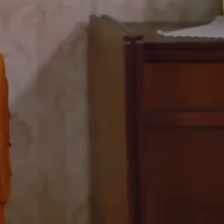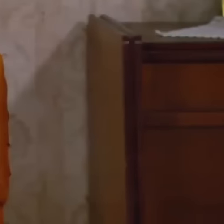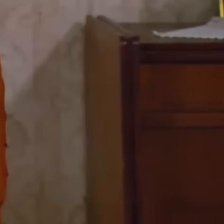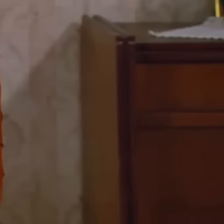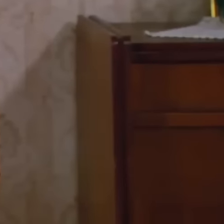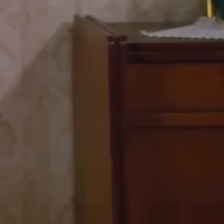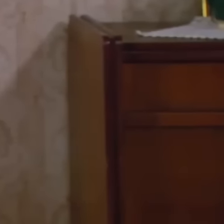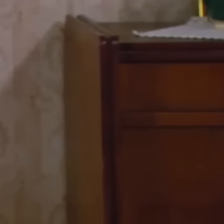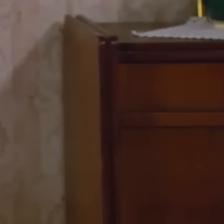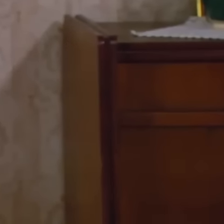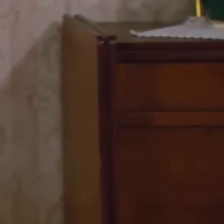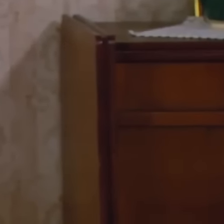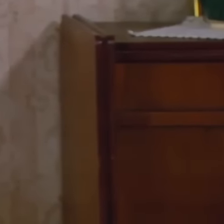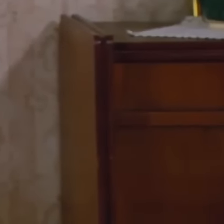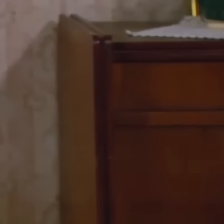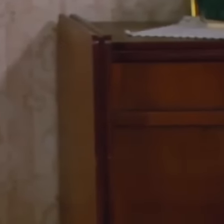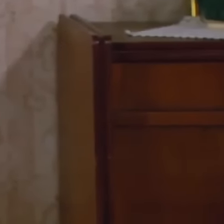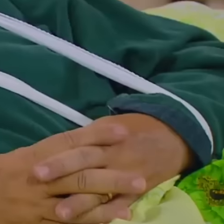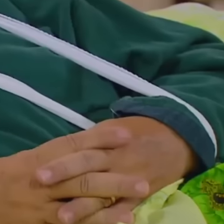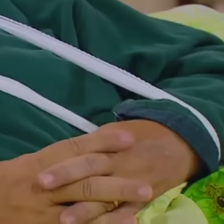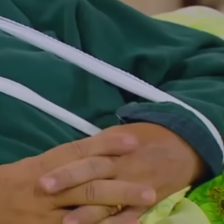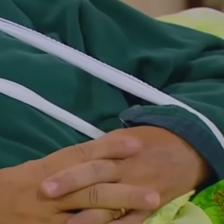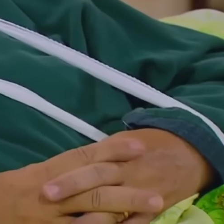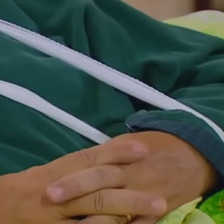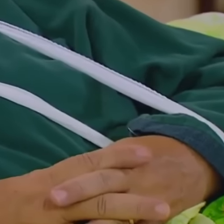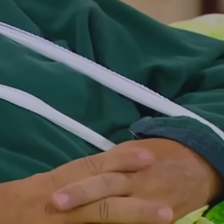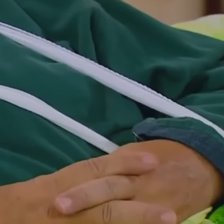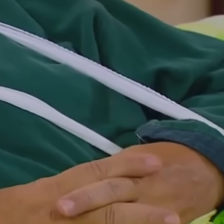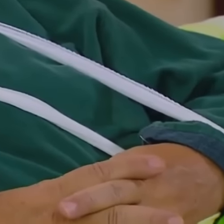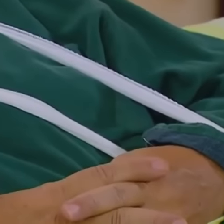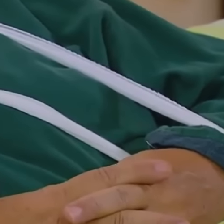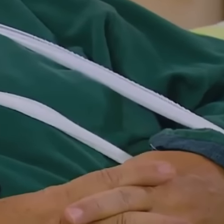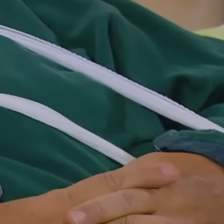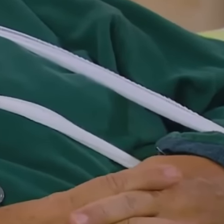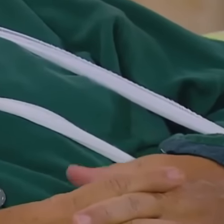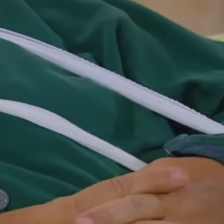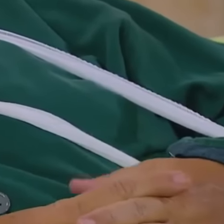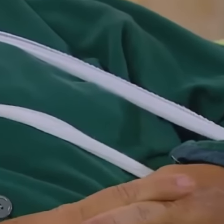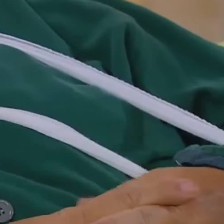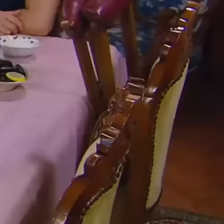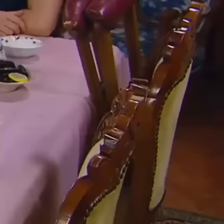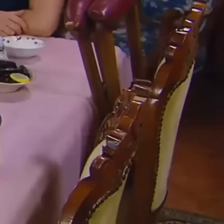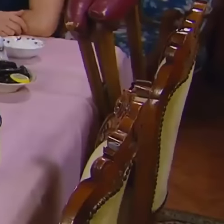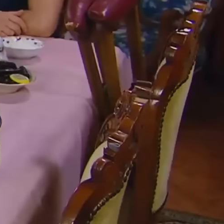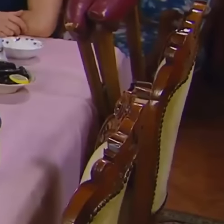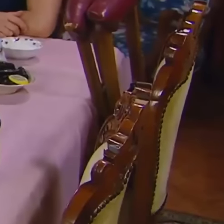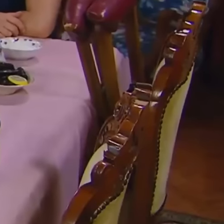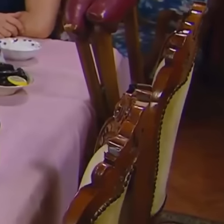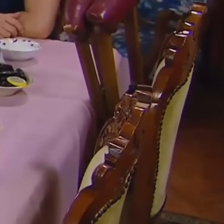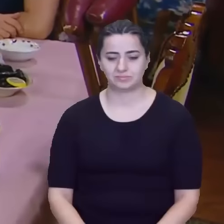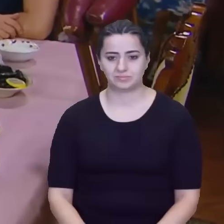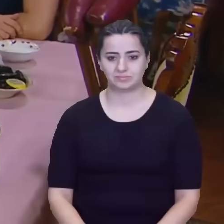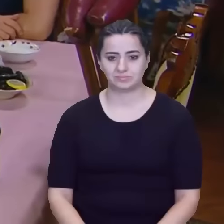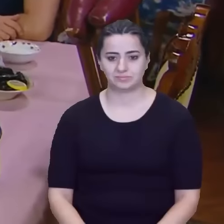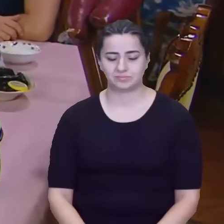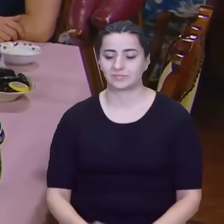dikti. Rukiye sadece gülümsemekle yetinse de en az onlar kadar mutlu. Fehmi çatık kaşlarıyla düşünerek önüne döndü. Akşam